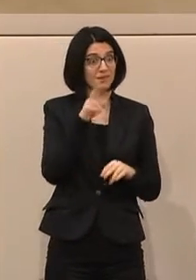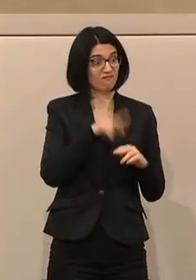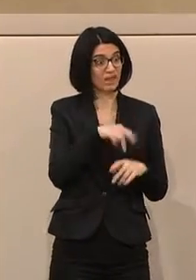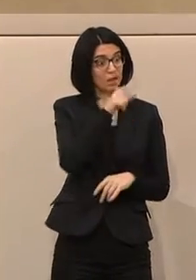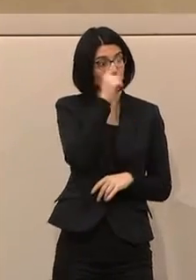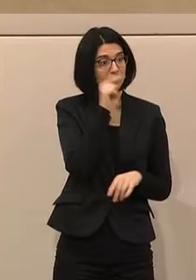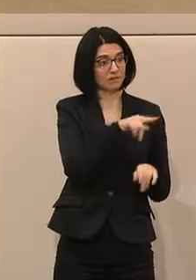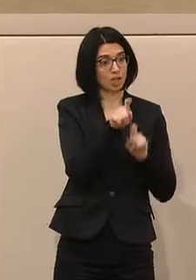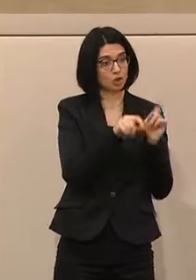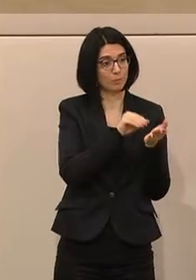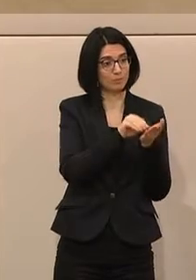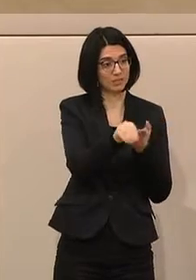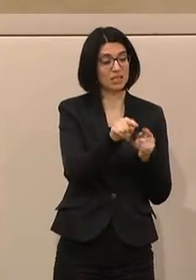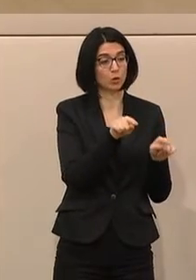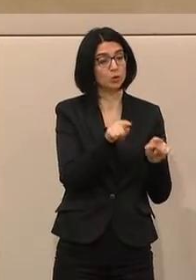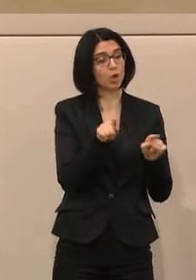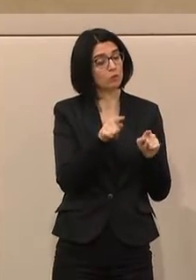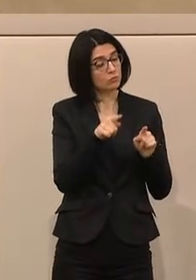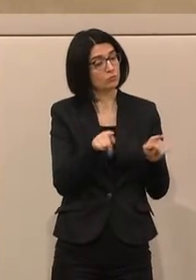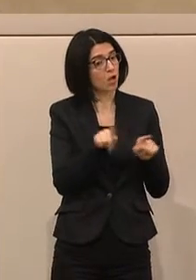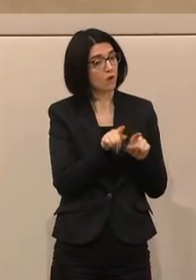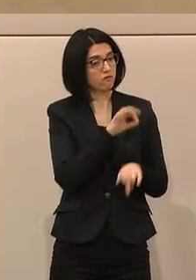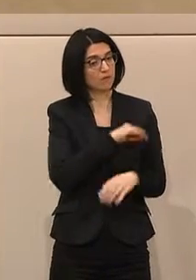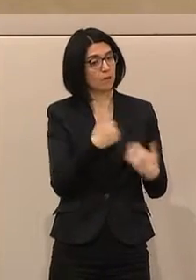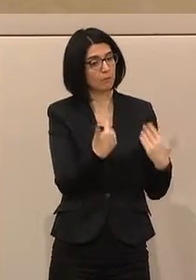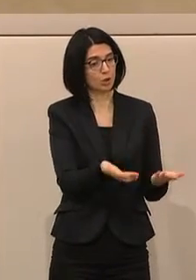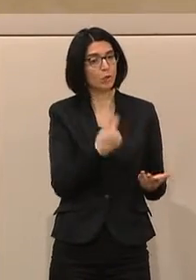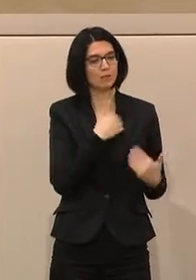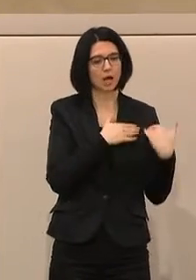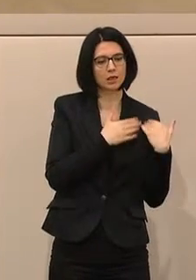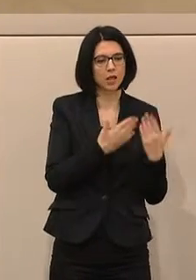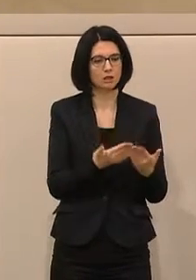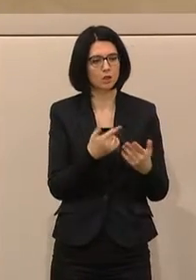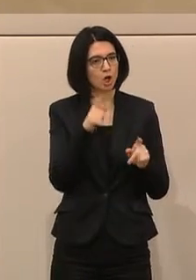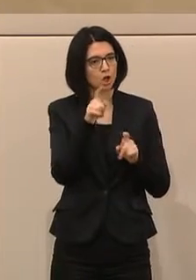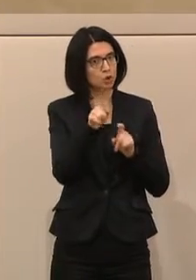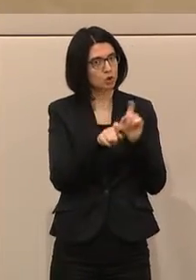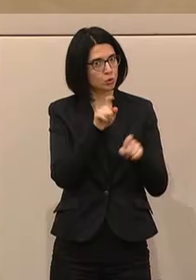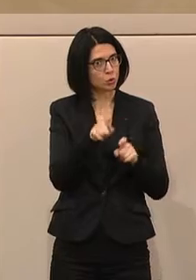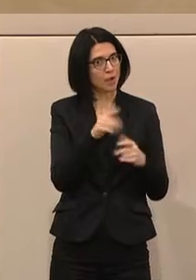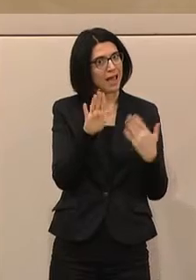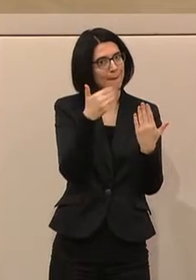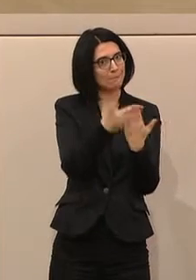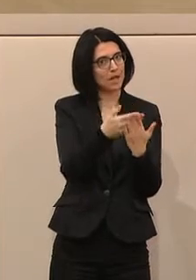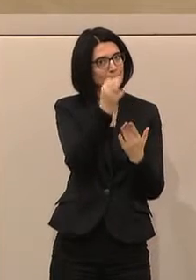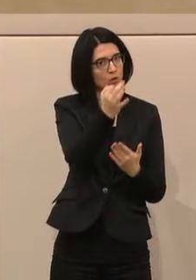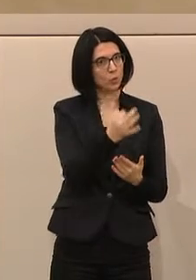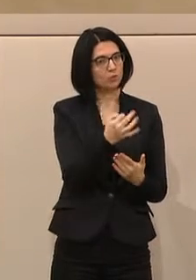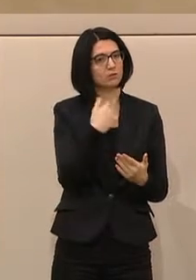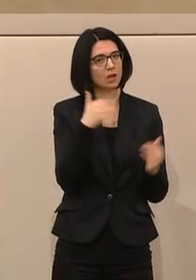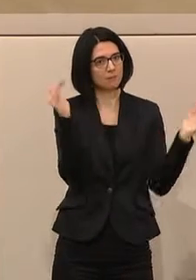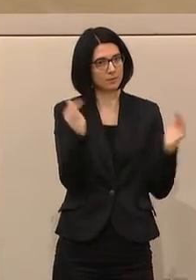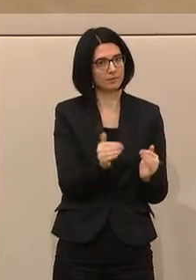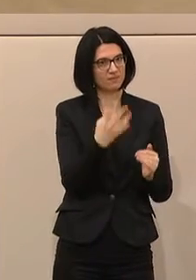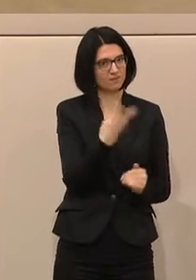bezahlen, zu entlasten, kann ich selbst nur begrüßen. Die Steuer- und Abgabenquote soll in Richtung 40% gesenkt werden. Das ist auch gut